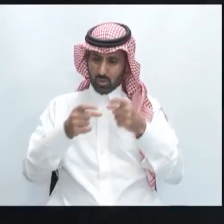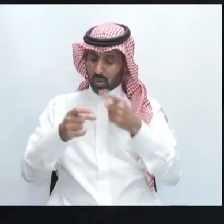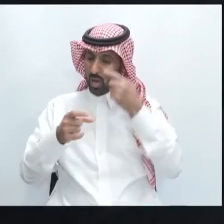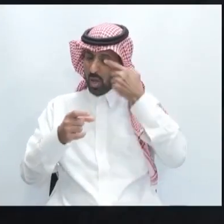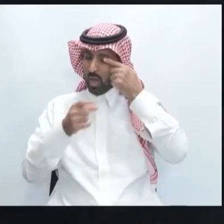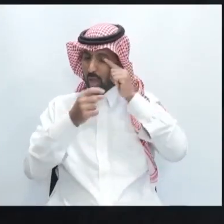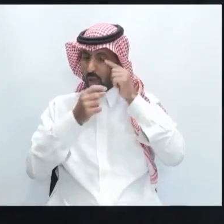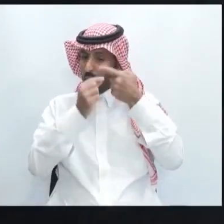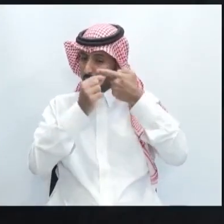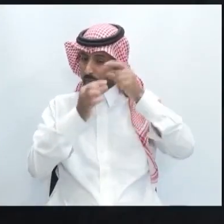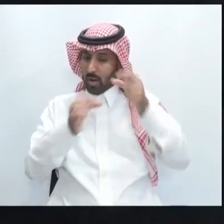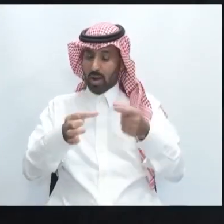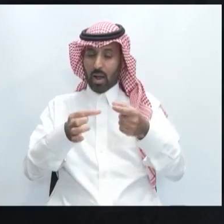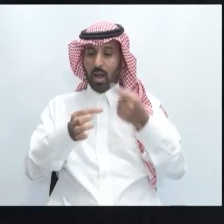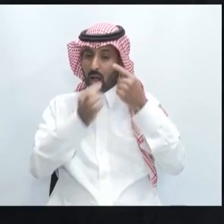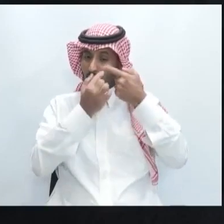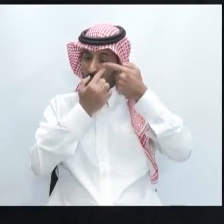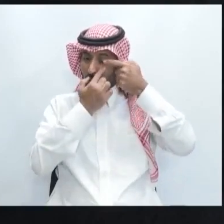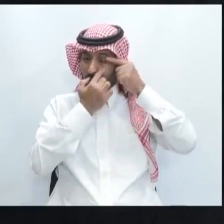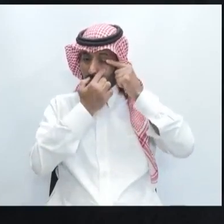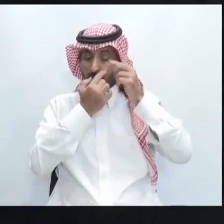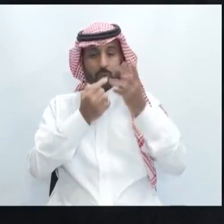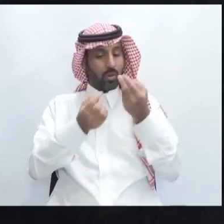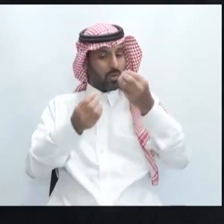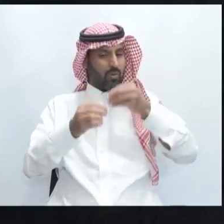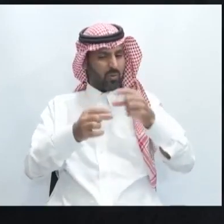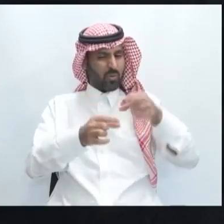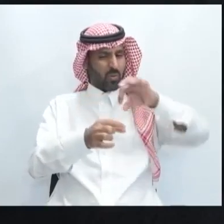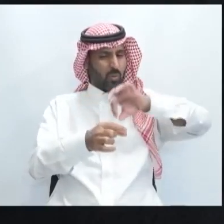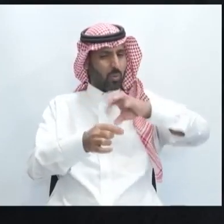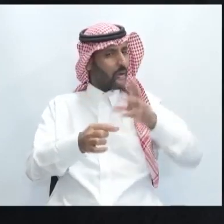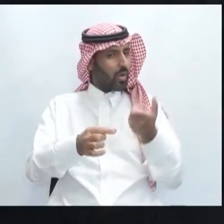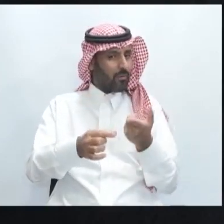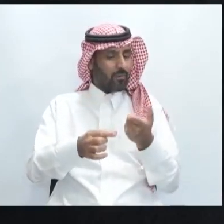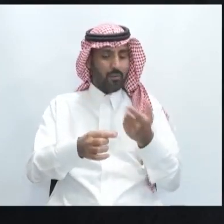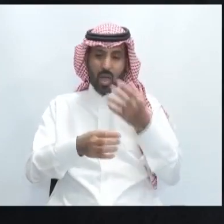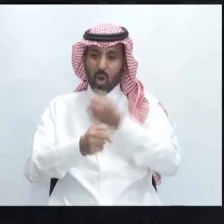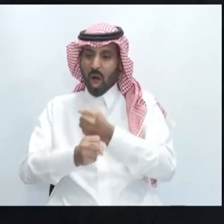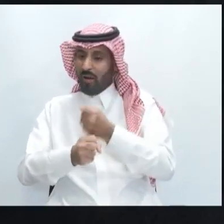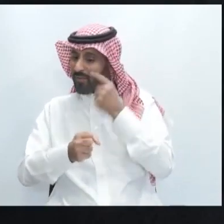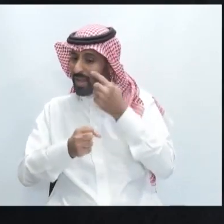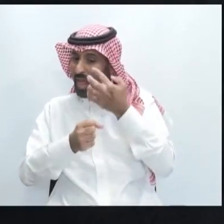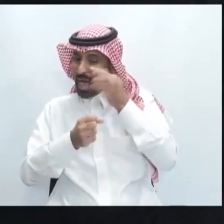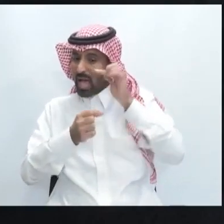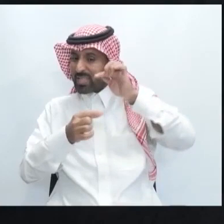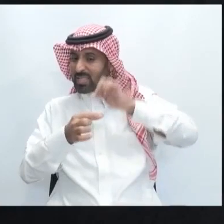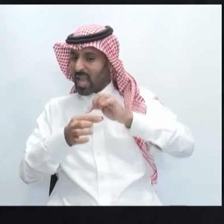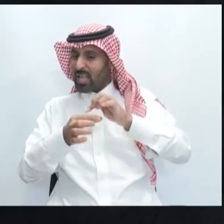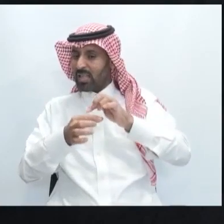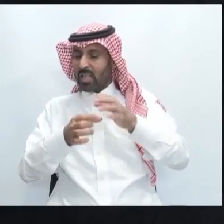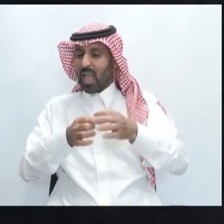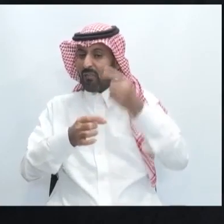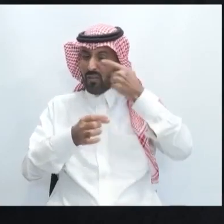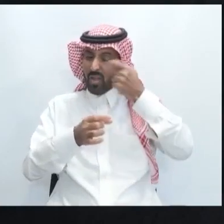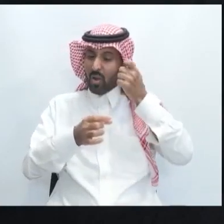المحلول محلول عدسات احسنتم ماذا يحتوي كيف يحافظ محلول العدسات على العدسات اساسا وكيف يحافظ على